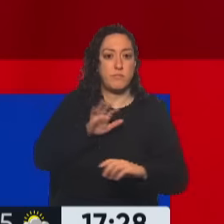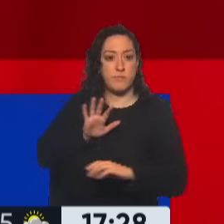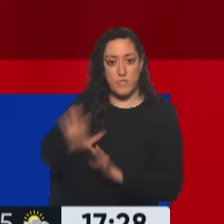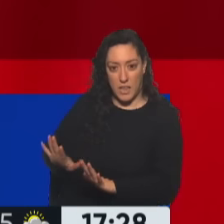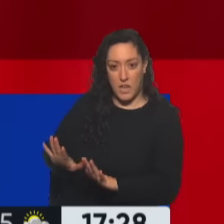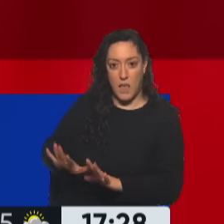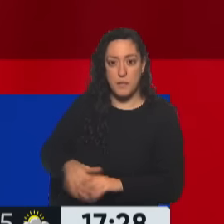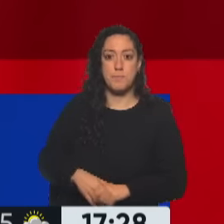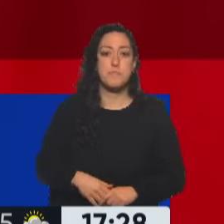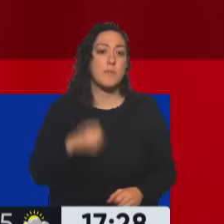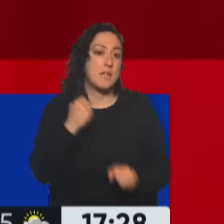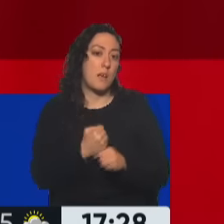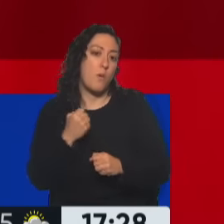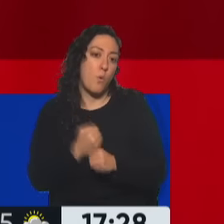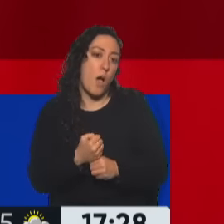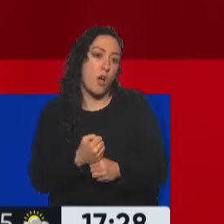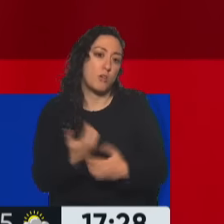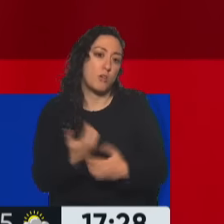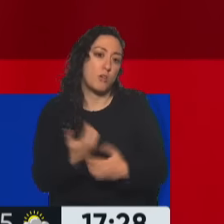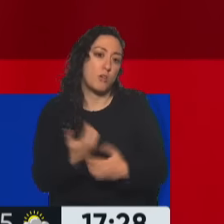задача стоит, безусловно, перед Министерством обороны.